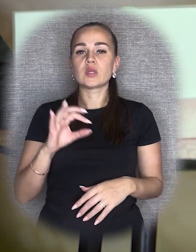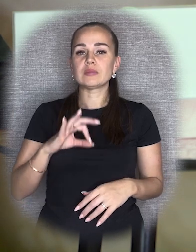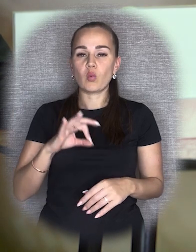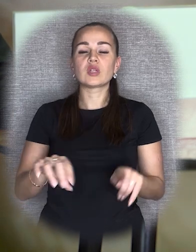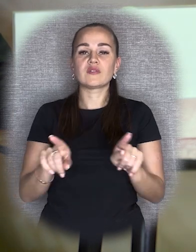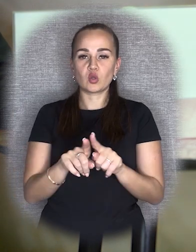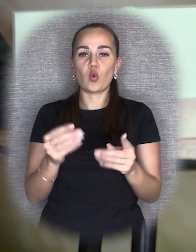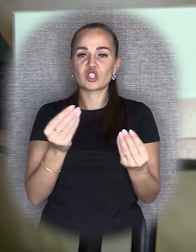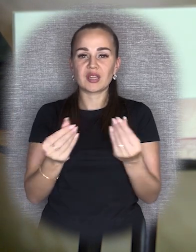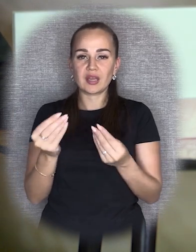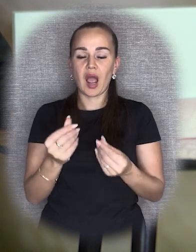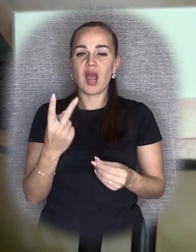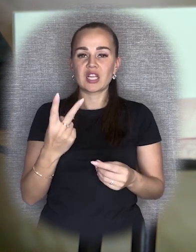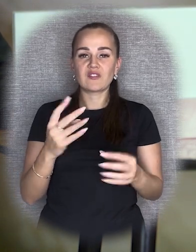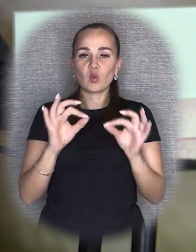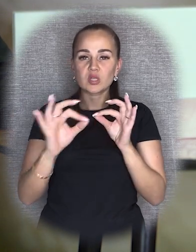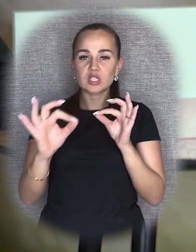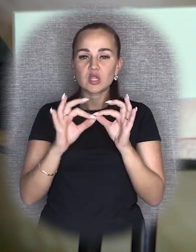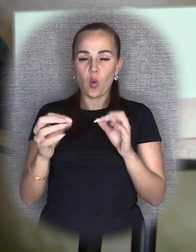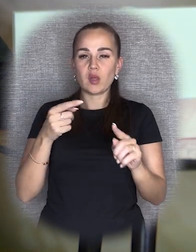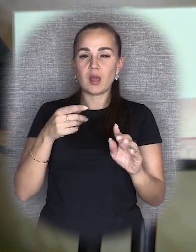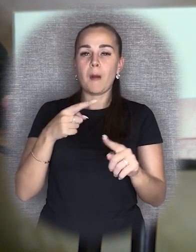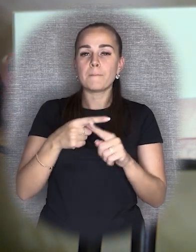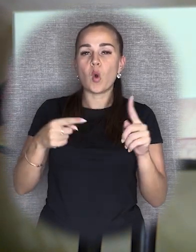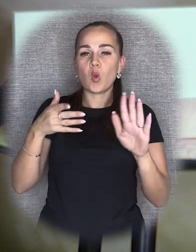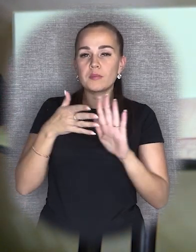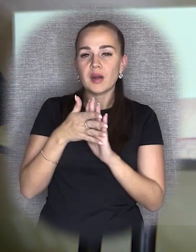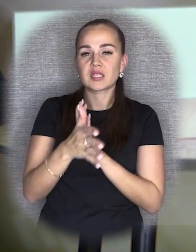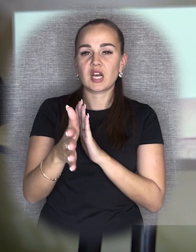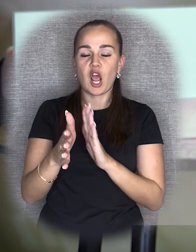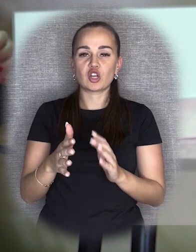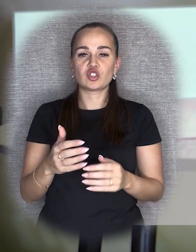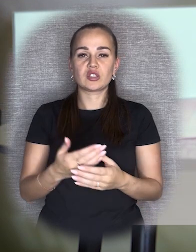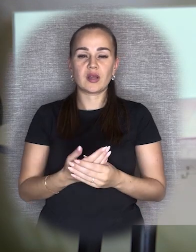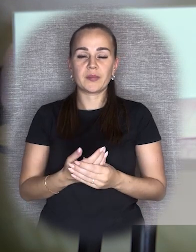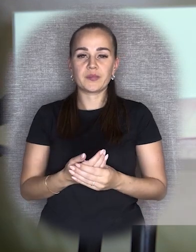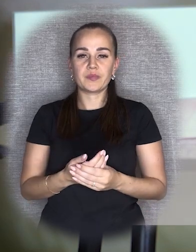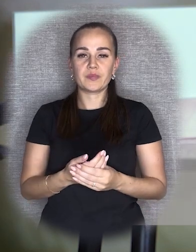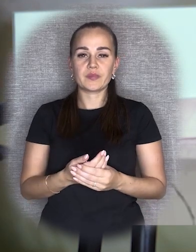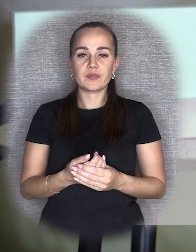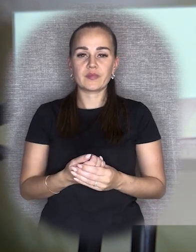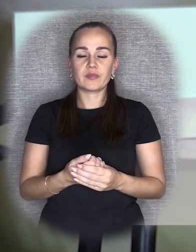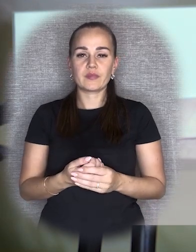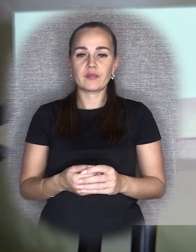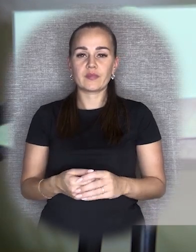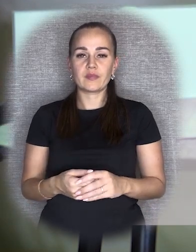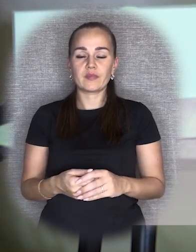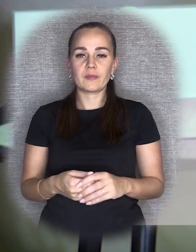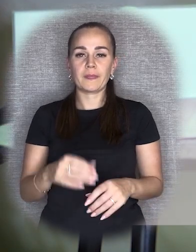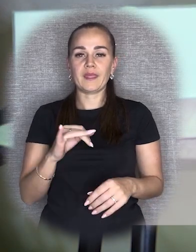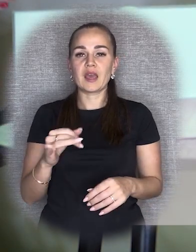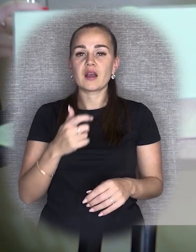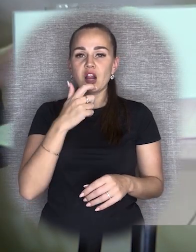был двухслойный такой был полупрозрачный тюль, который при движении создавал эффект муара. И классическая архитектура,